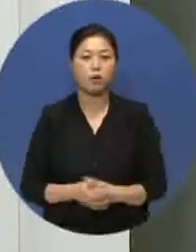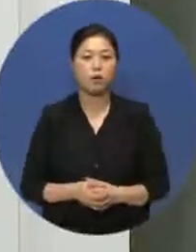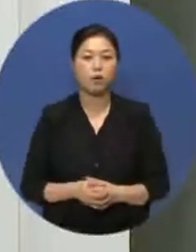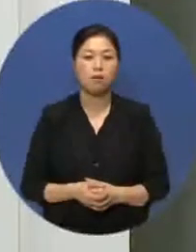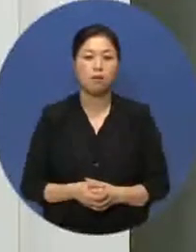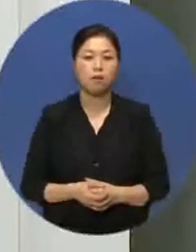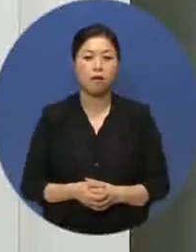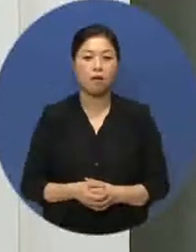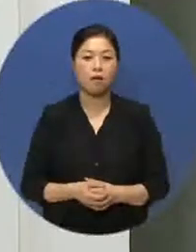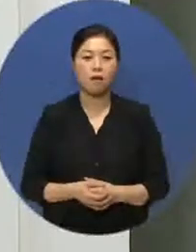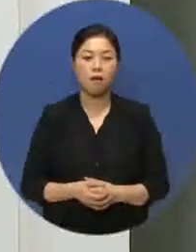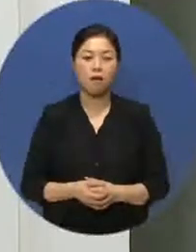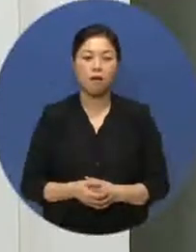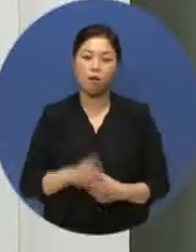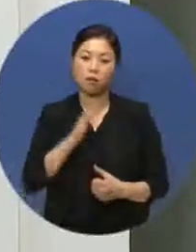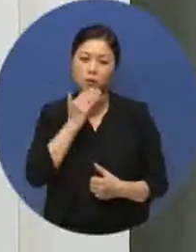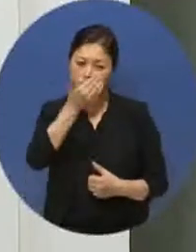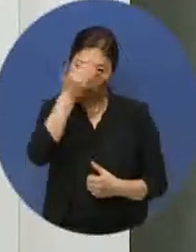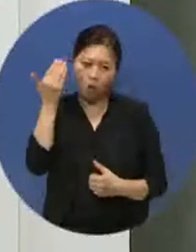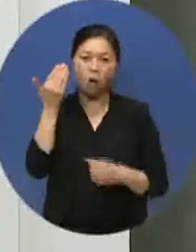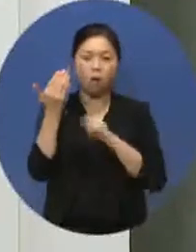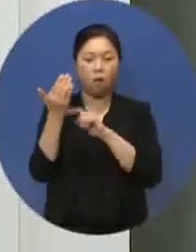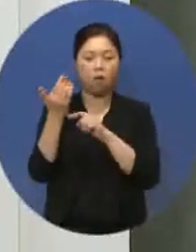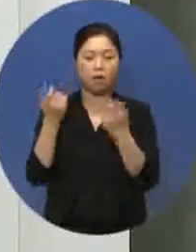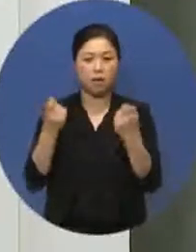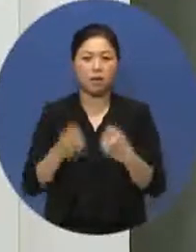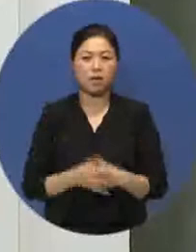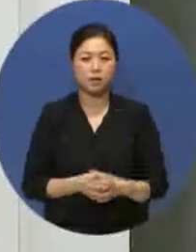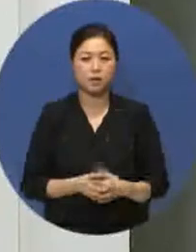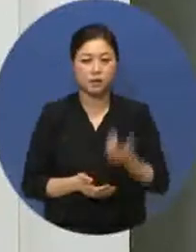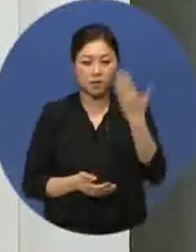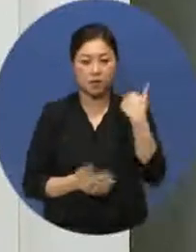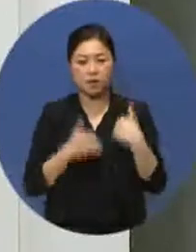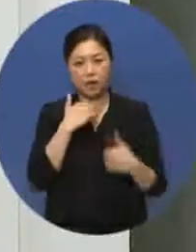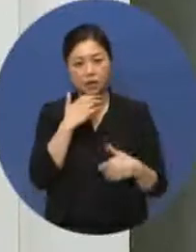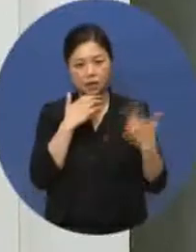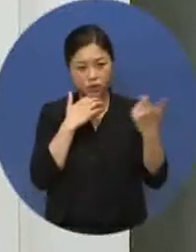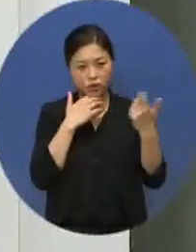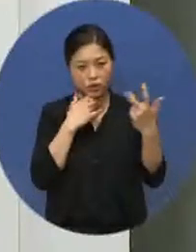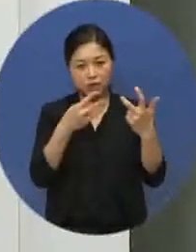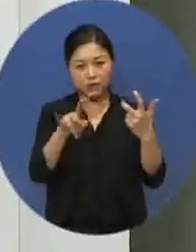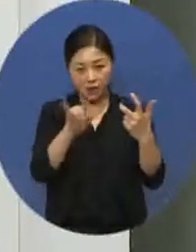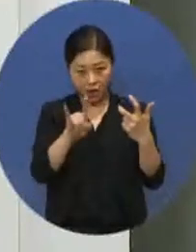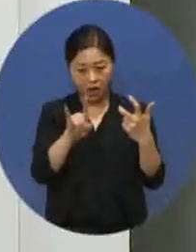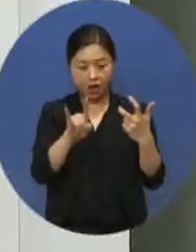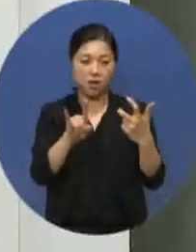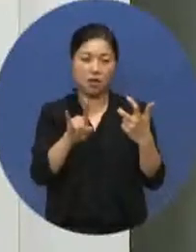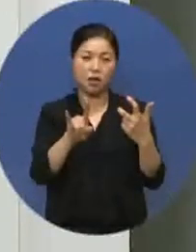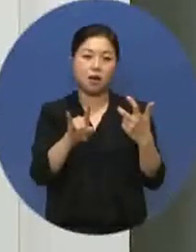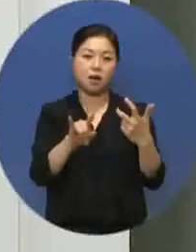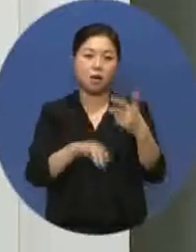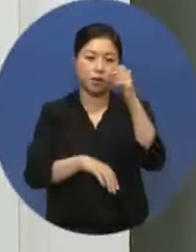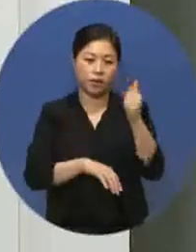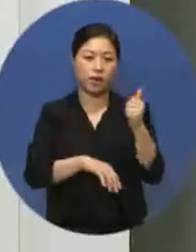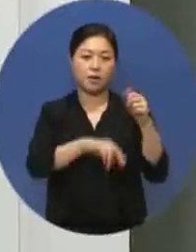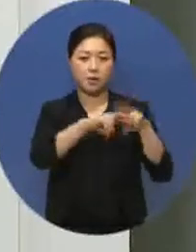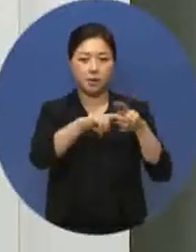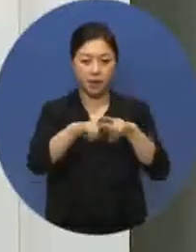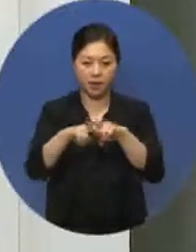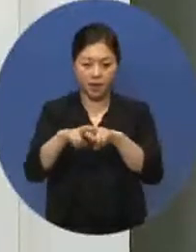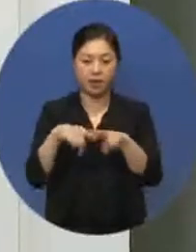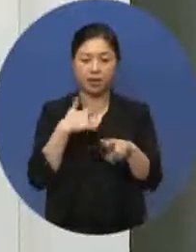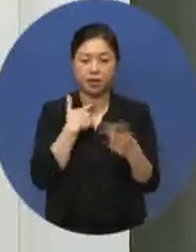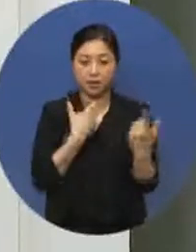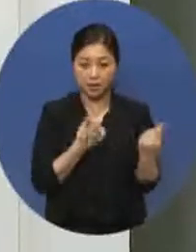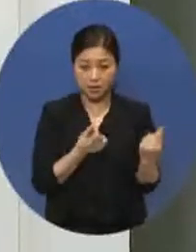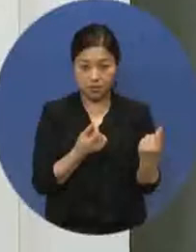엄청 세대 변화를 가져온 거예요. 네, 그동안에는 뭐 60대, 70대 이런 분들이 회장을 네.